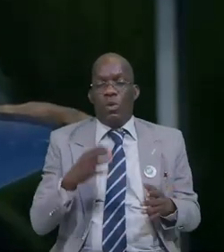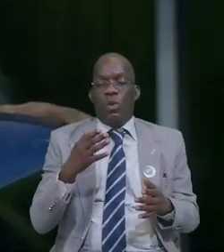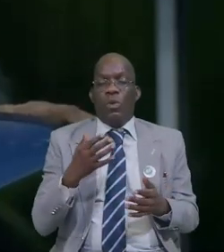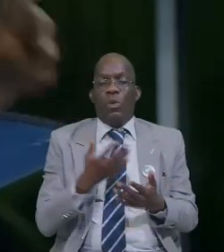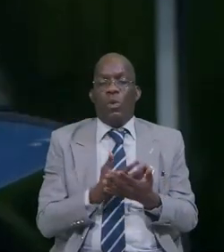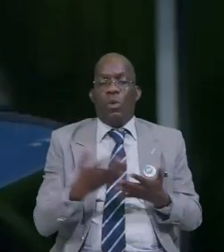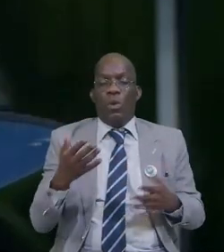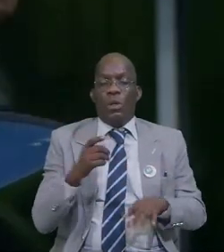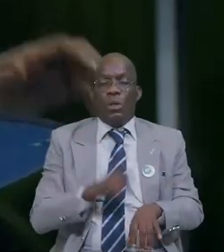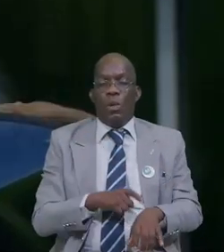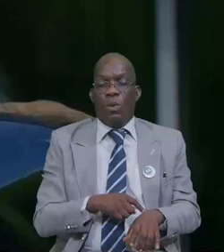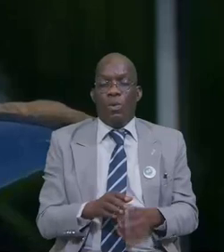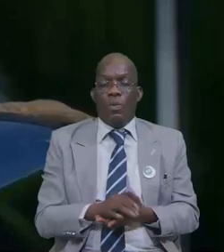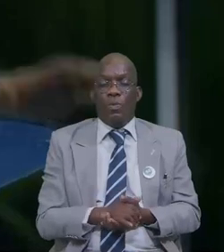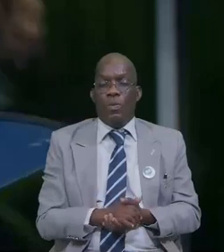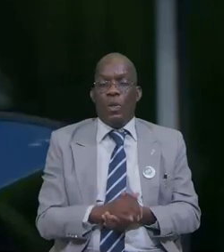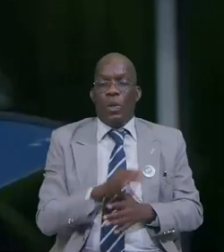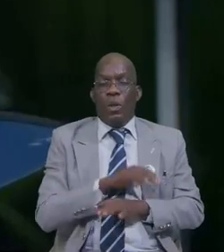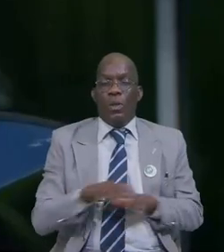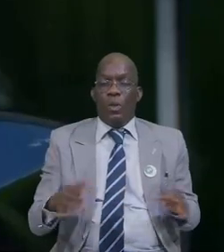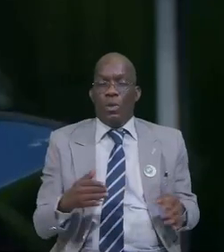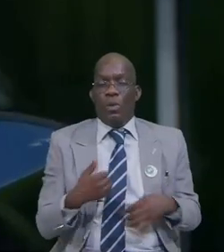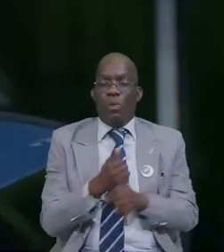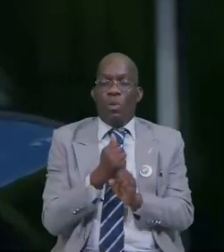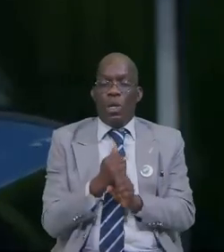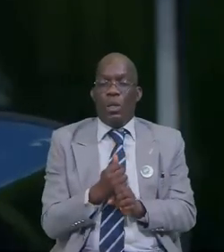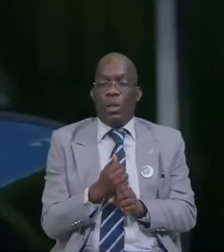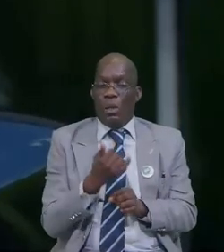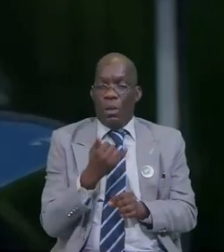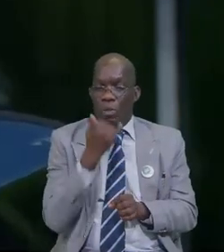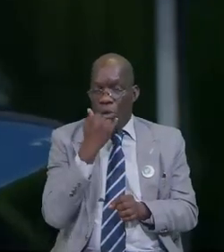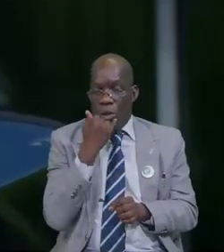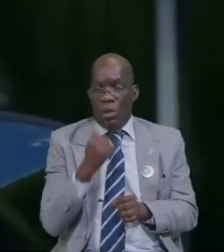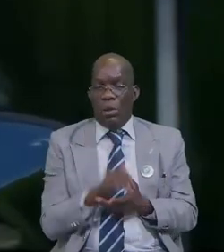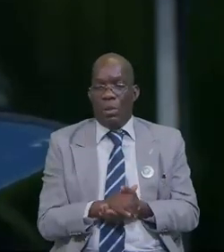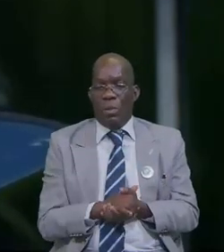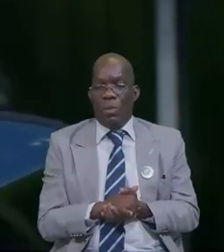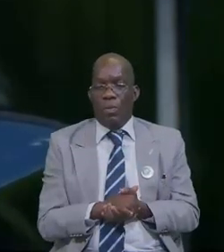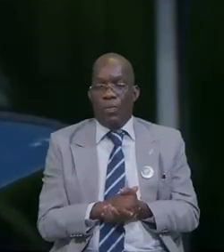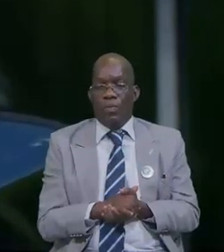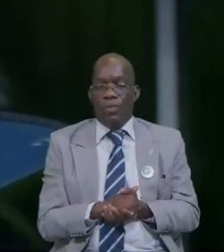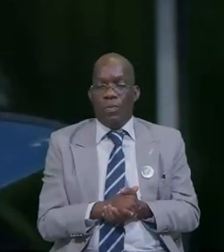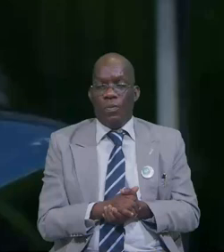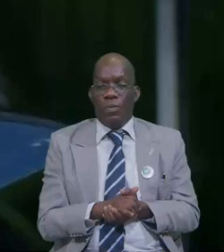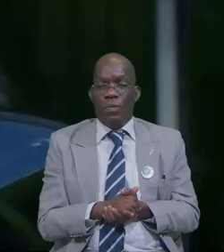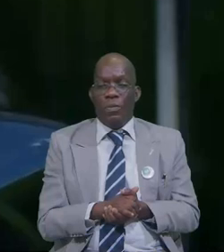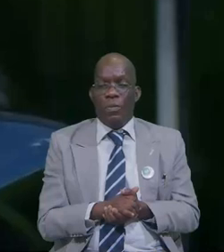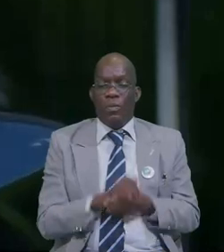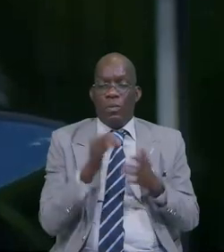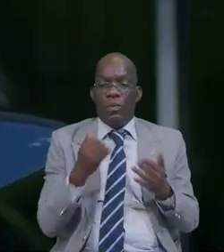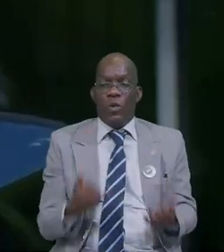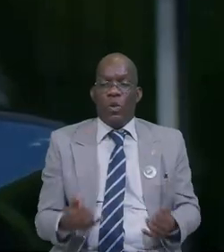partout nous sommes dans les nations, s'il vous plaît. Ne soyez pas pressés, ne faites pas d'erreurs.